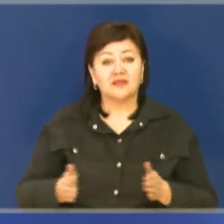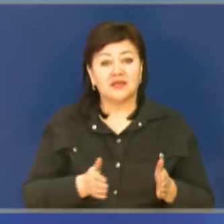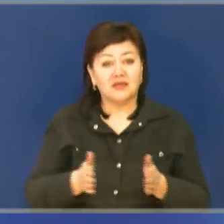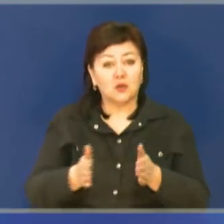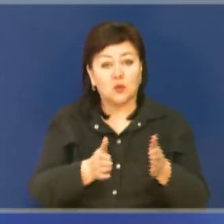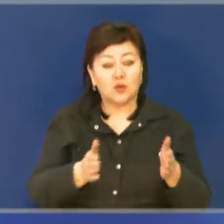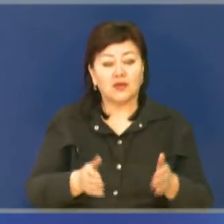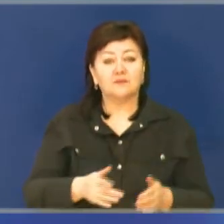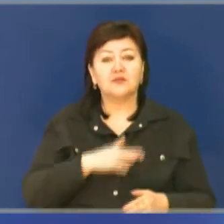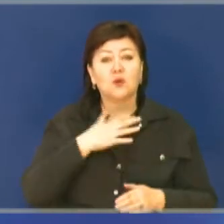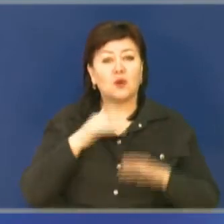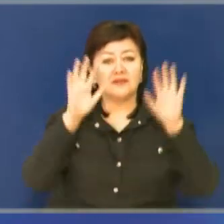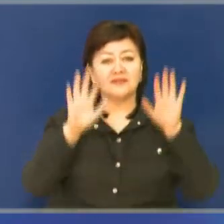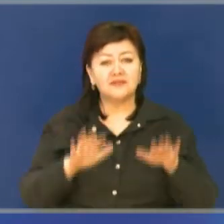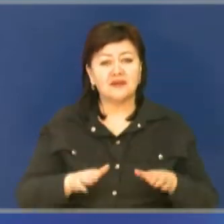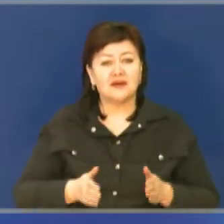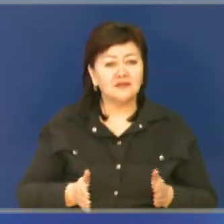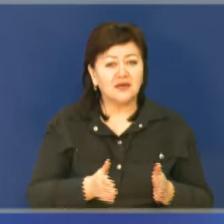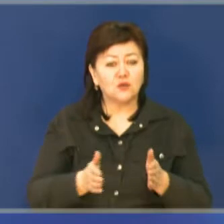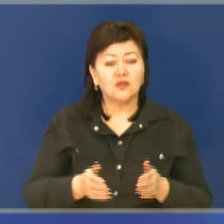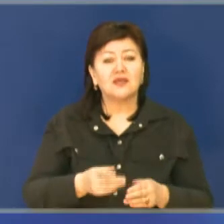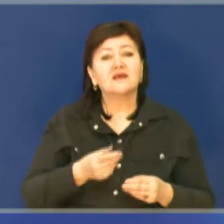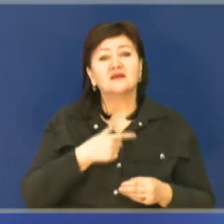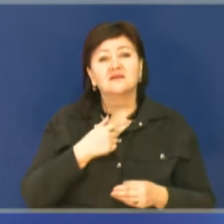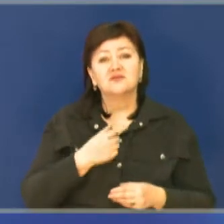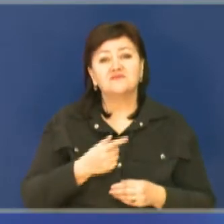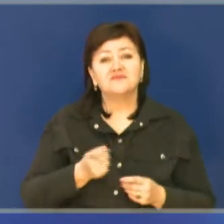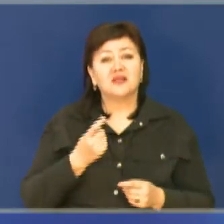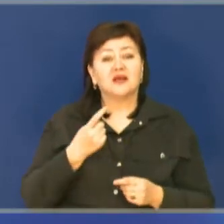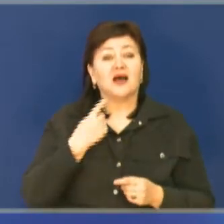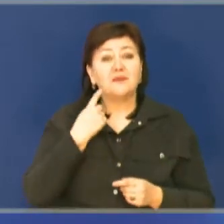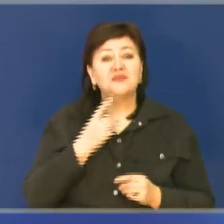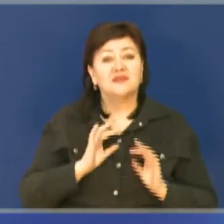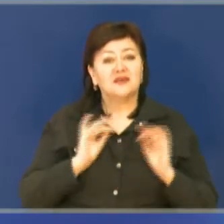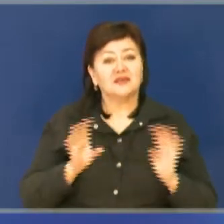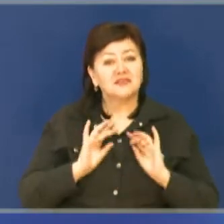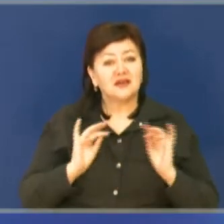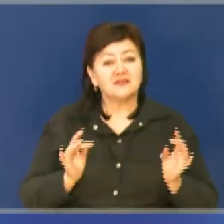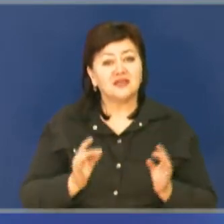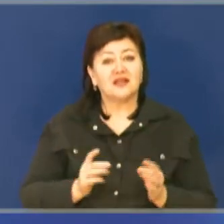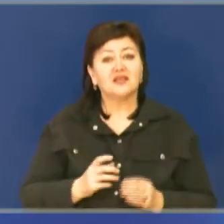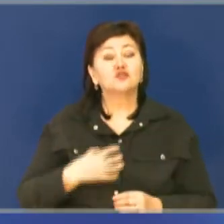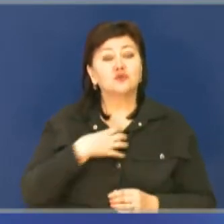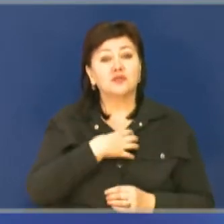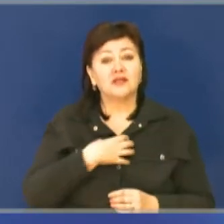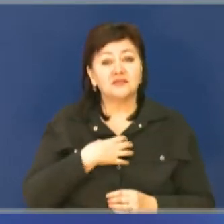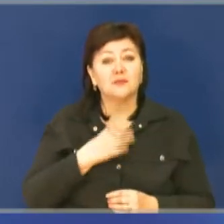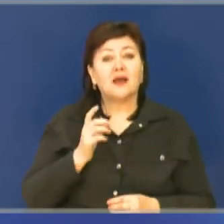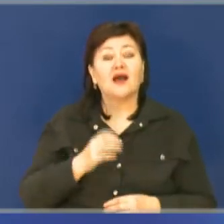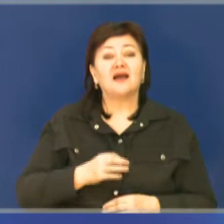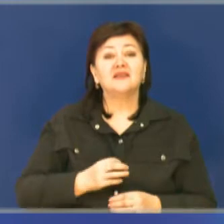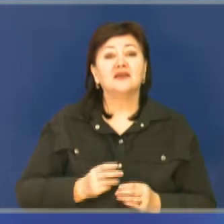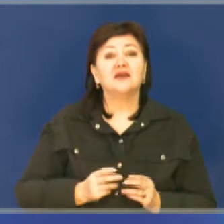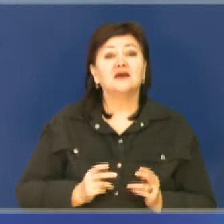проезжая часть и заваленные снегом тротуары вызывают критику семечан, отмечающих некачественную работу ответственных коммунальных служб. В